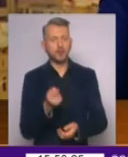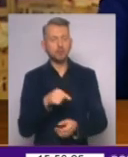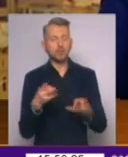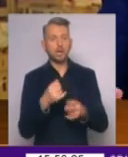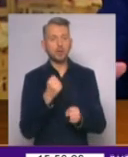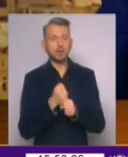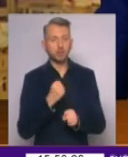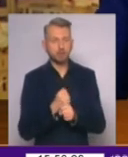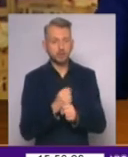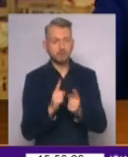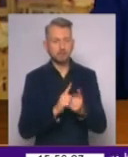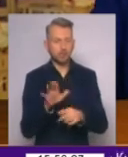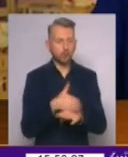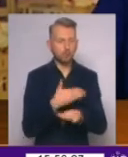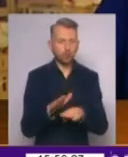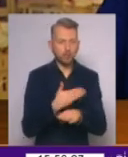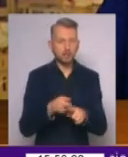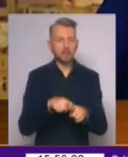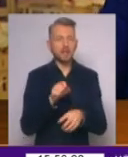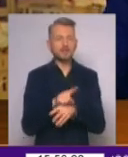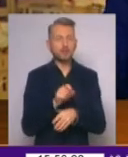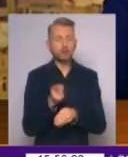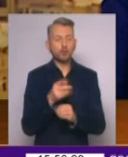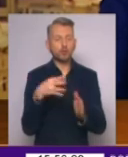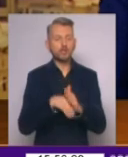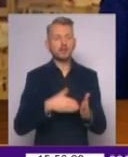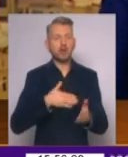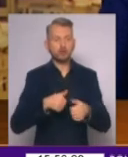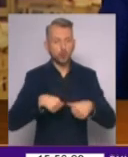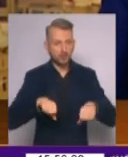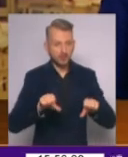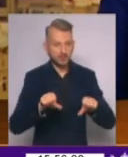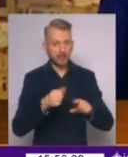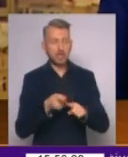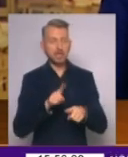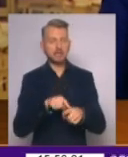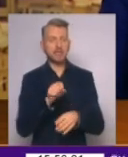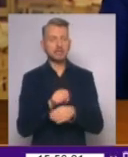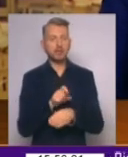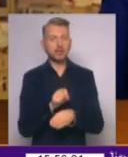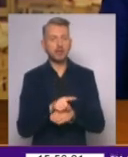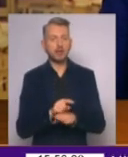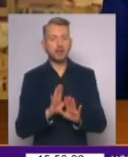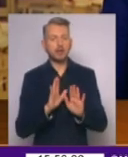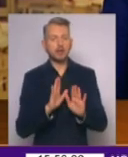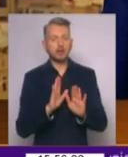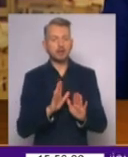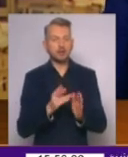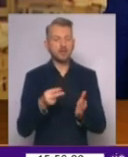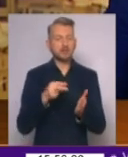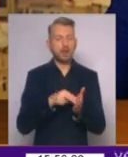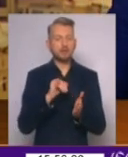зробити перерозподіл, це саме завдання, в тому числі, нашої комісії. Це завдання, ті, які ставили, в тому числі,